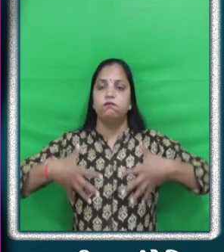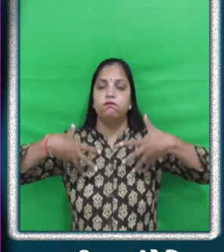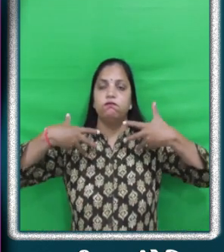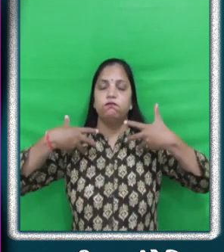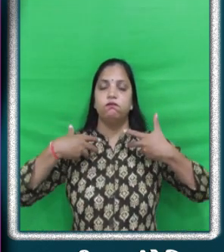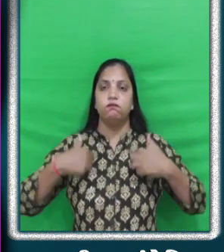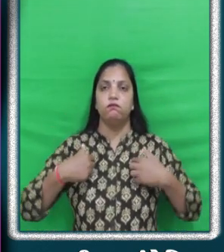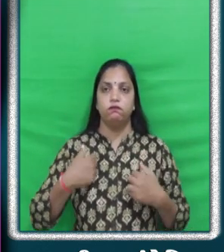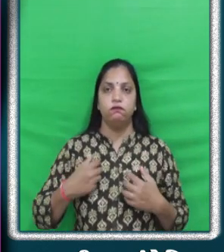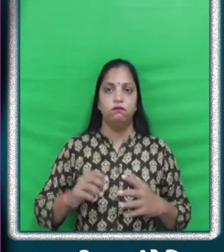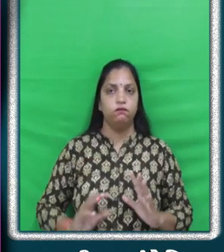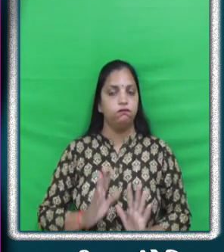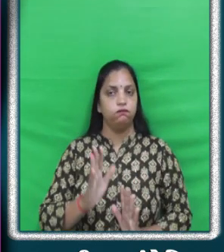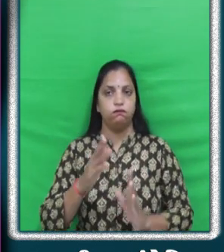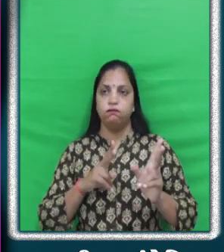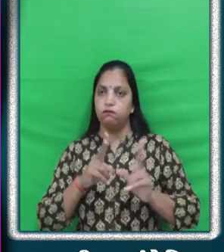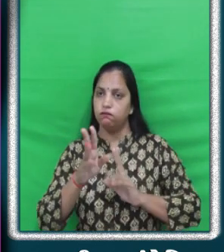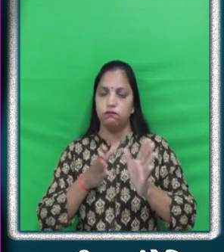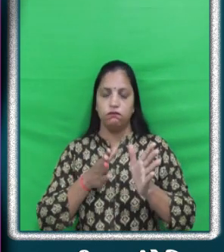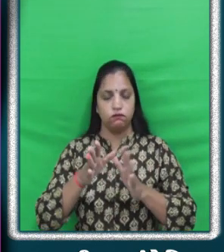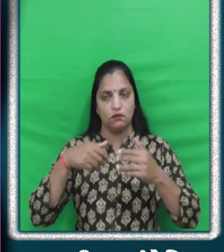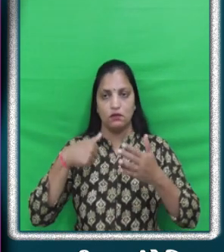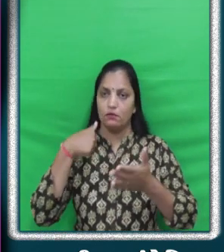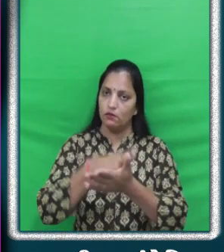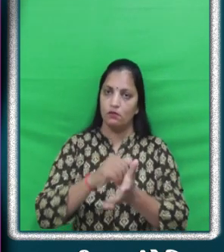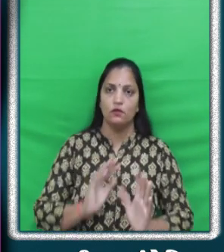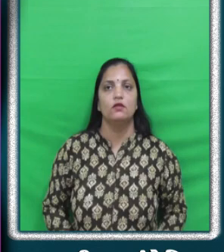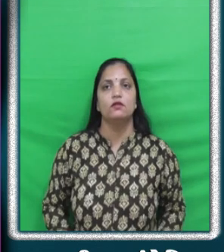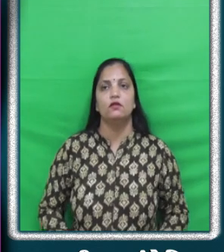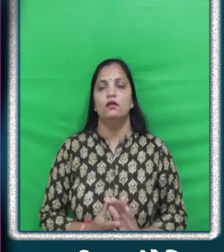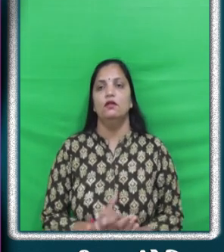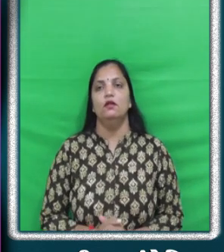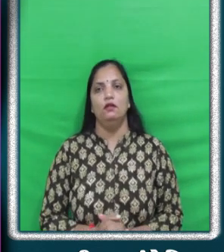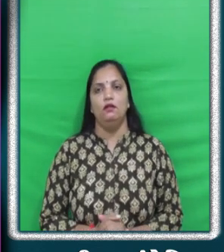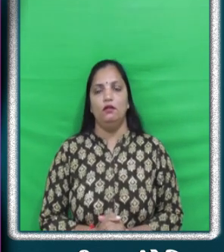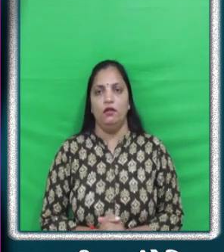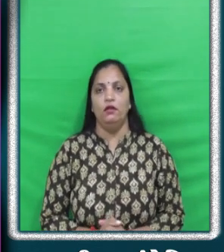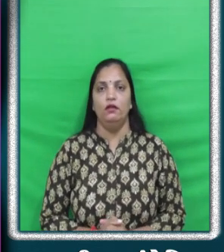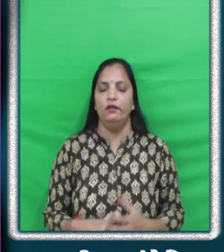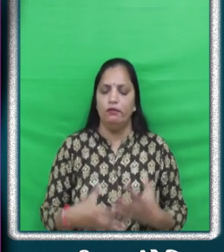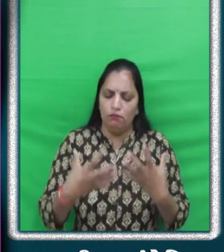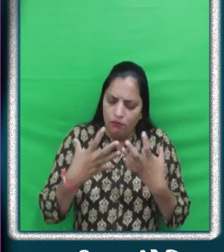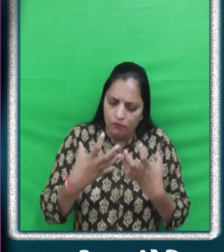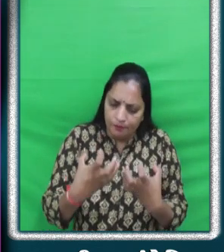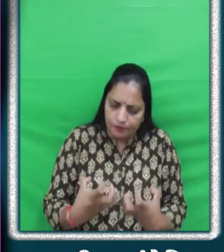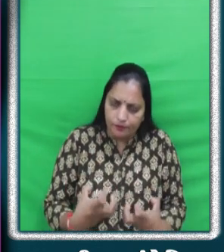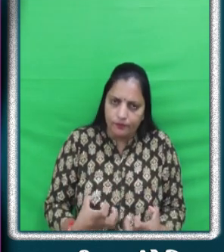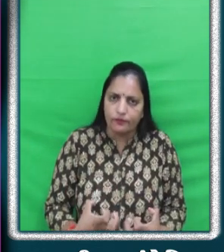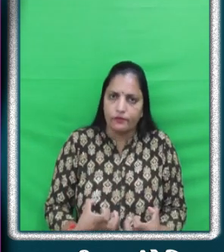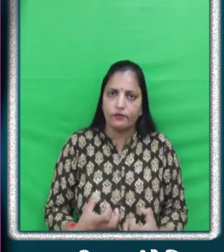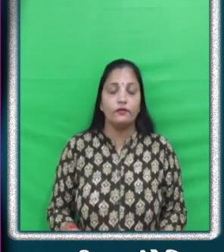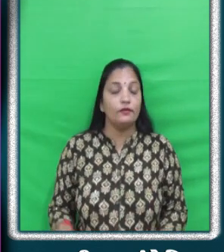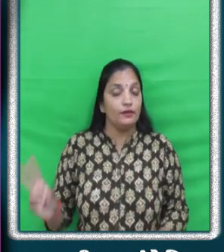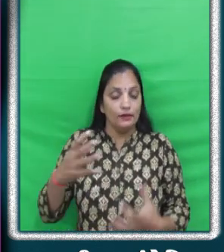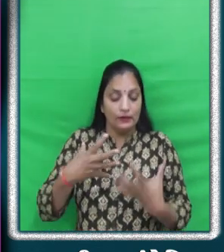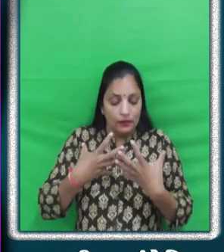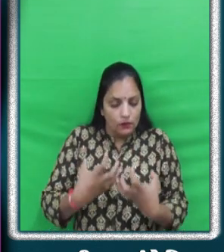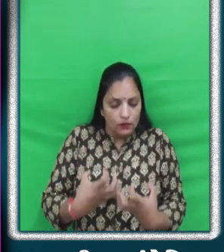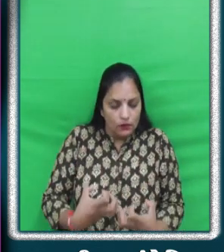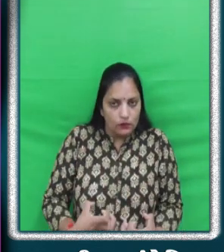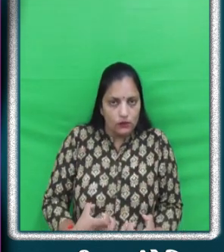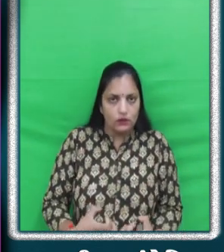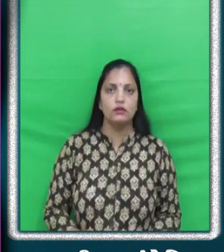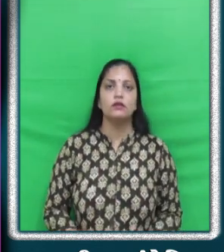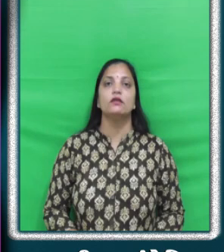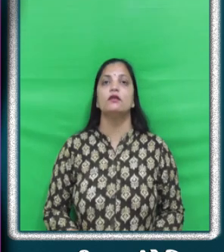કચરો નથી. જો આની રુધિર જે છે ગ્લુકોઝ ને એ બધું લઈને આવ્યું છે, તેનું શોષણ પાછું ફરીથી થશે, પુનઃ શોષણ,